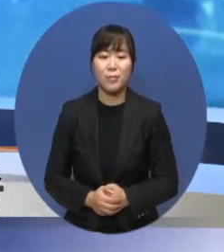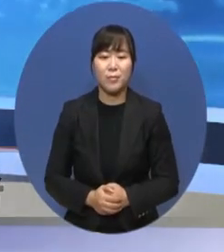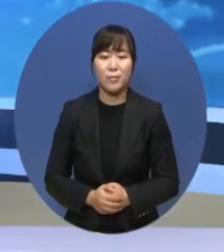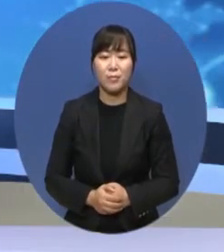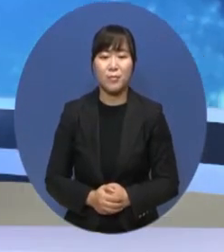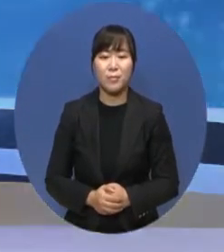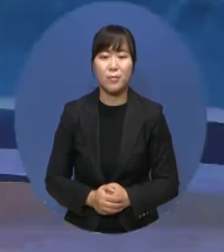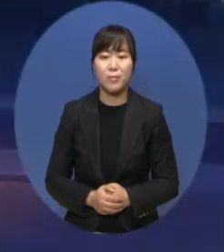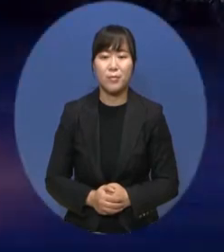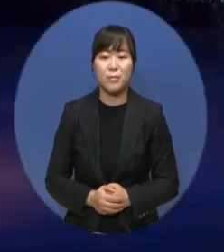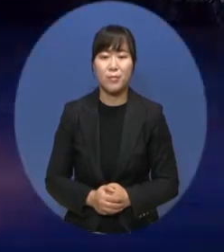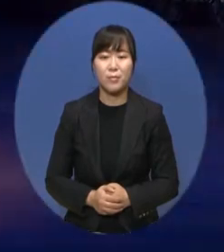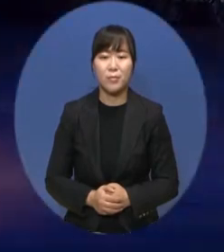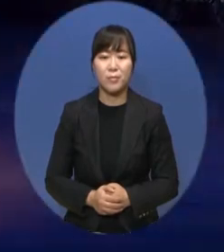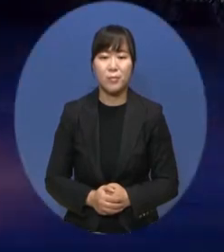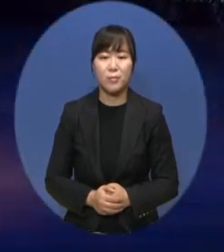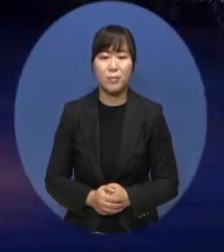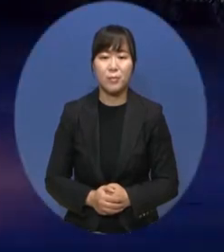리포터입니다.